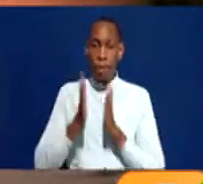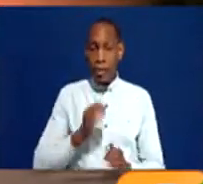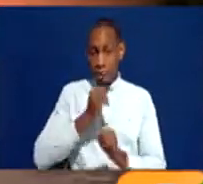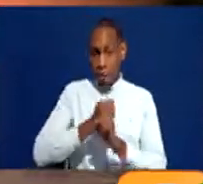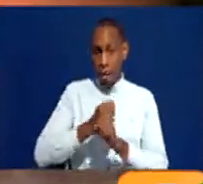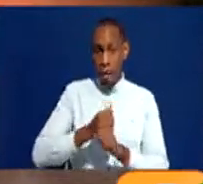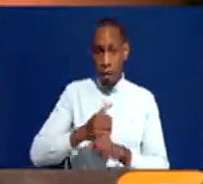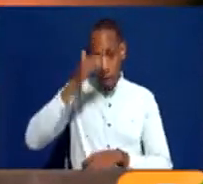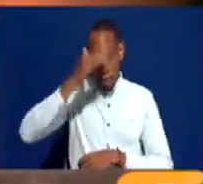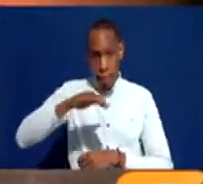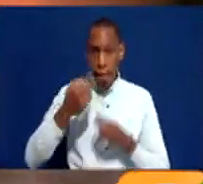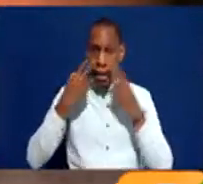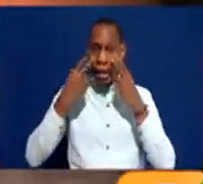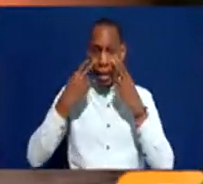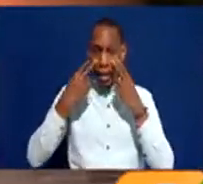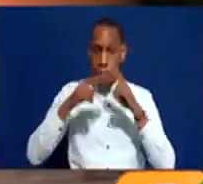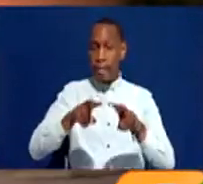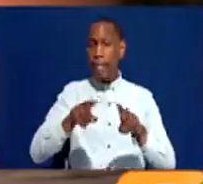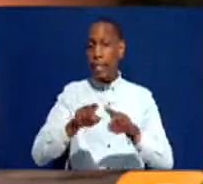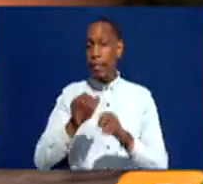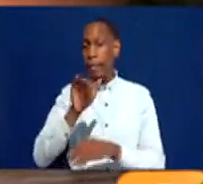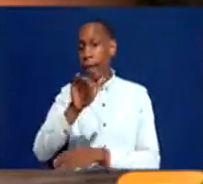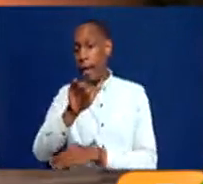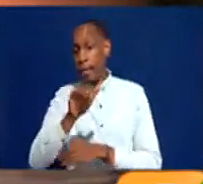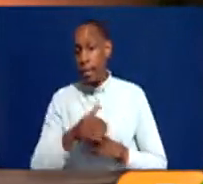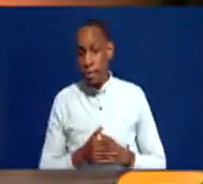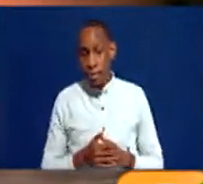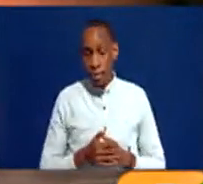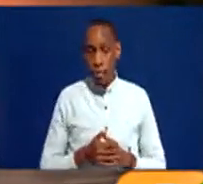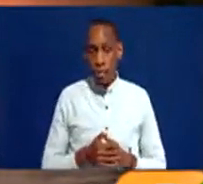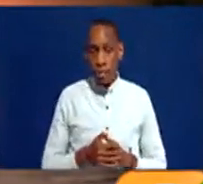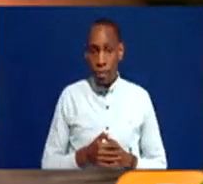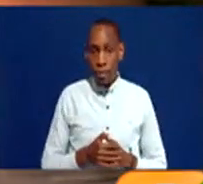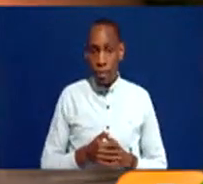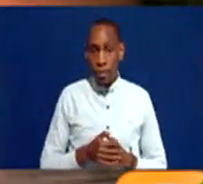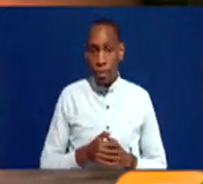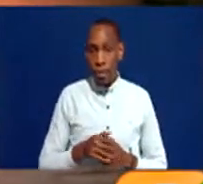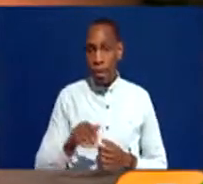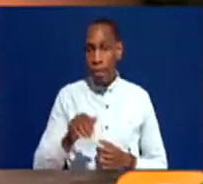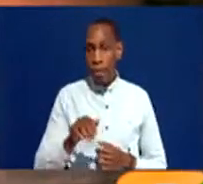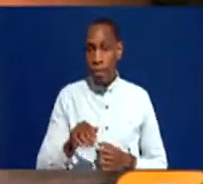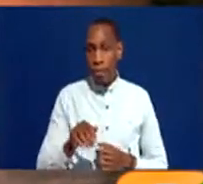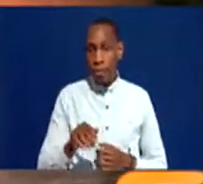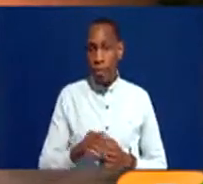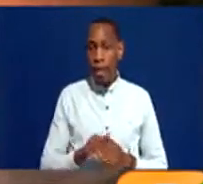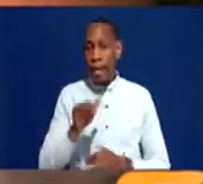hiyo klabu aliniona na kuulizia huyo jamaa kwamba